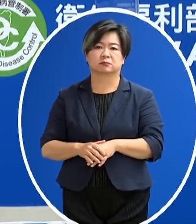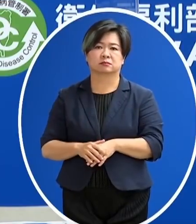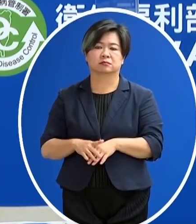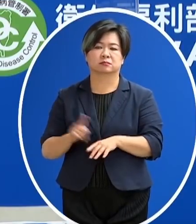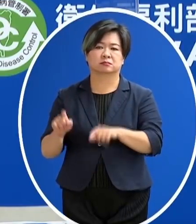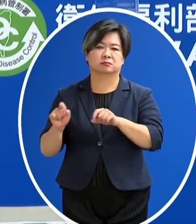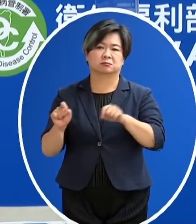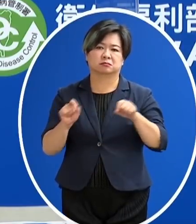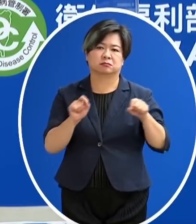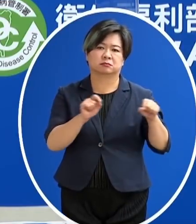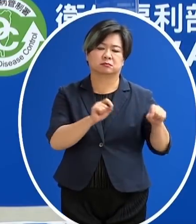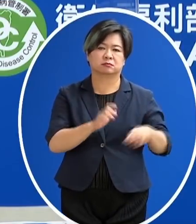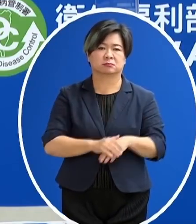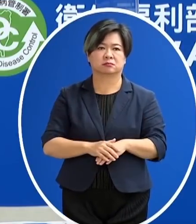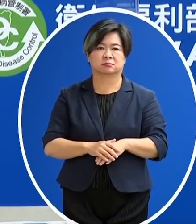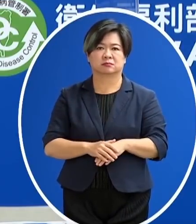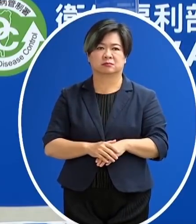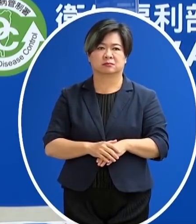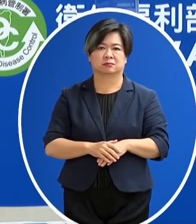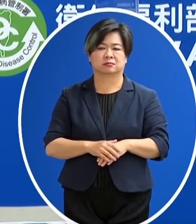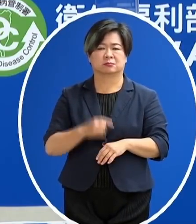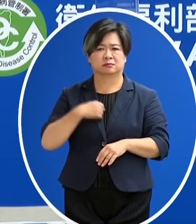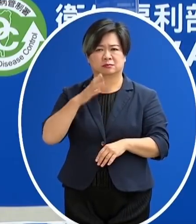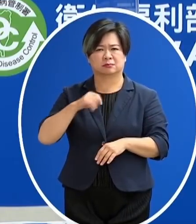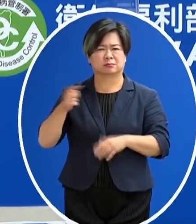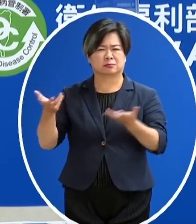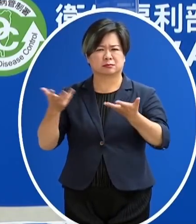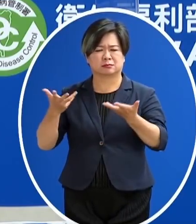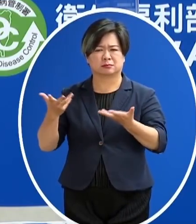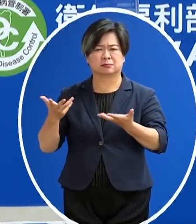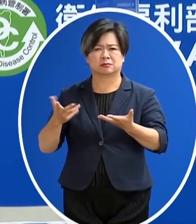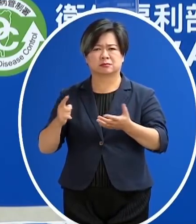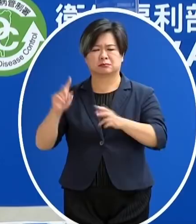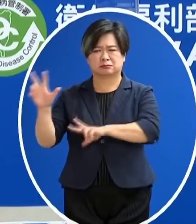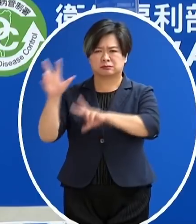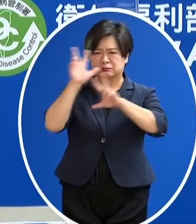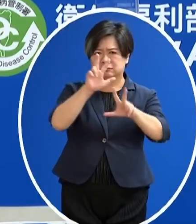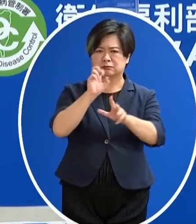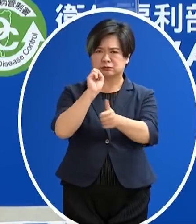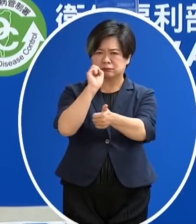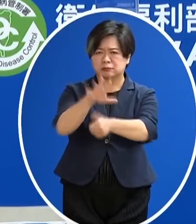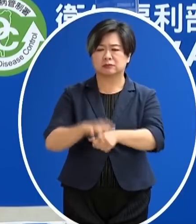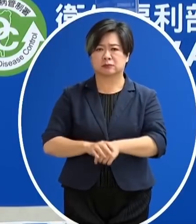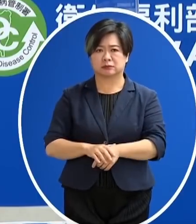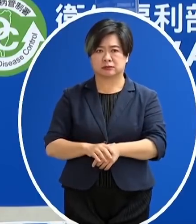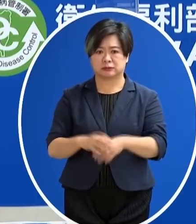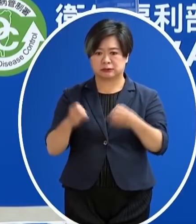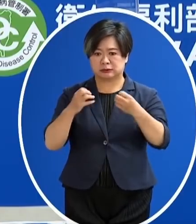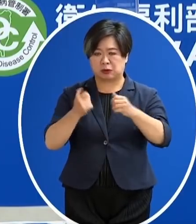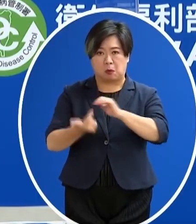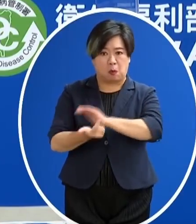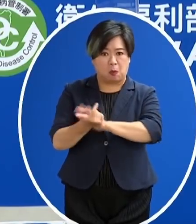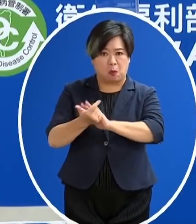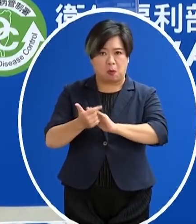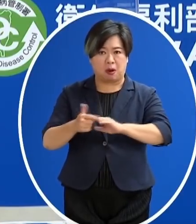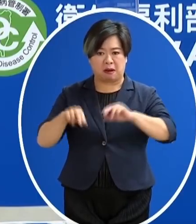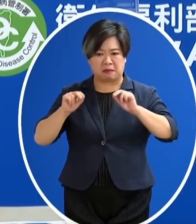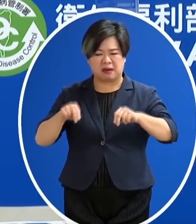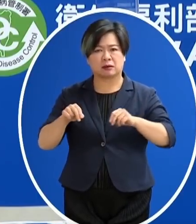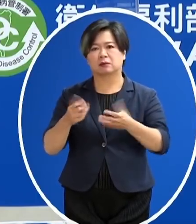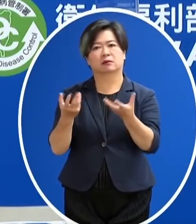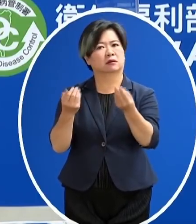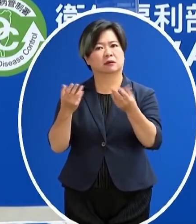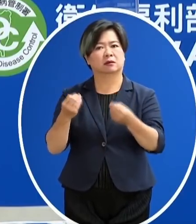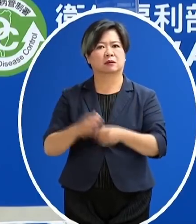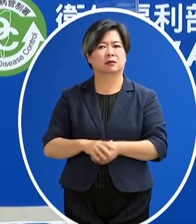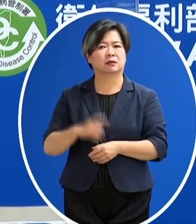的。我只是还原交完钱，我说一个合约在谈，不是那么的快的了。那双方都有很多的一些不同的